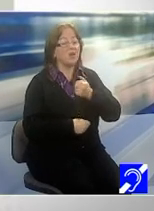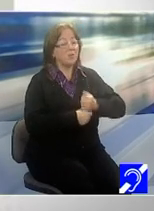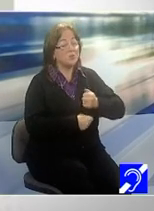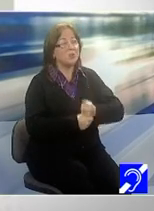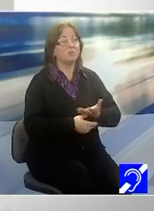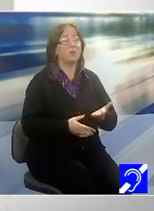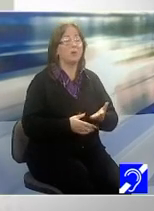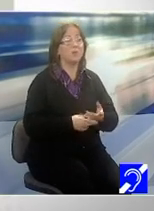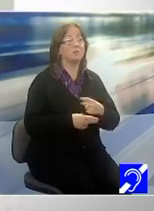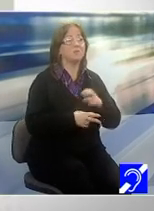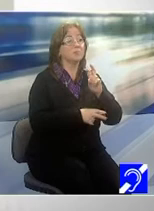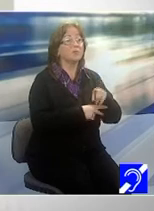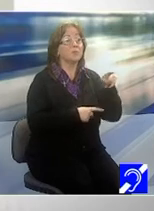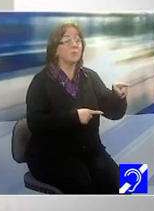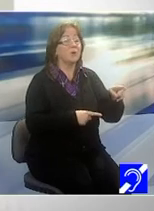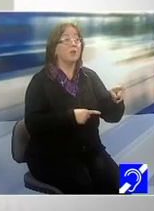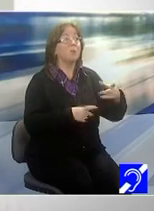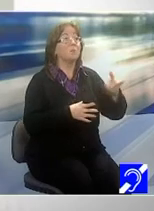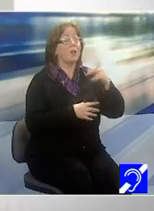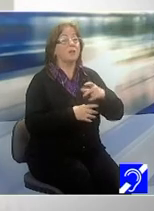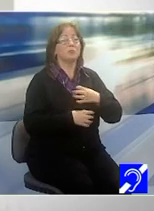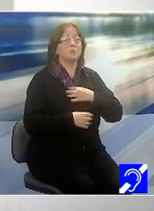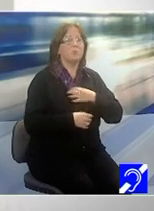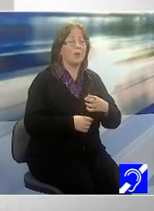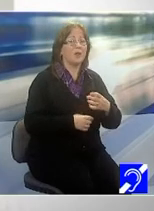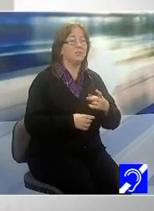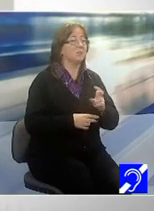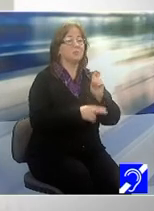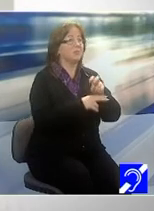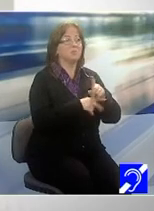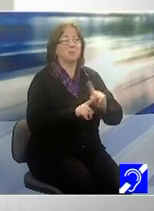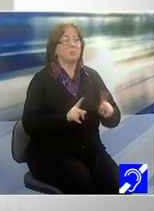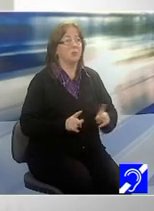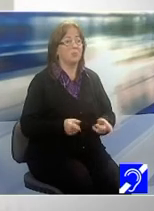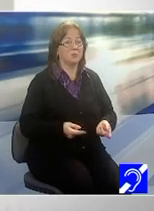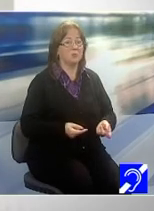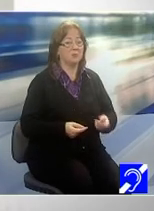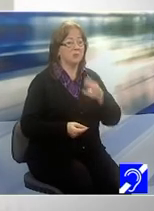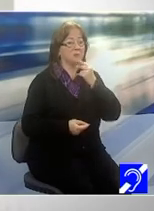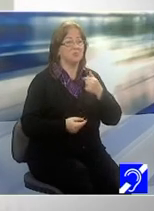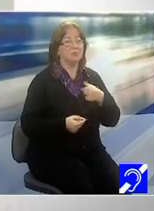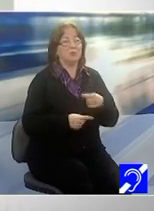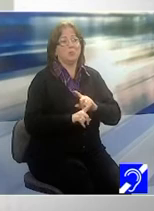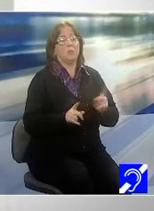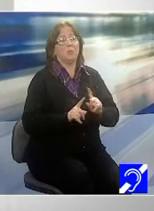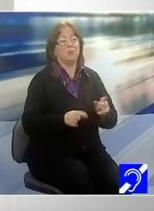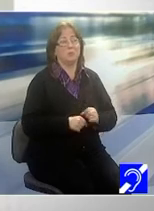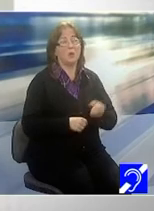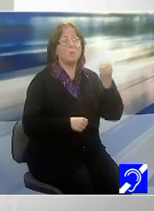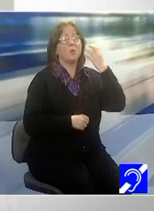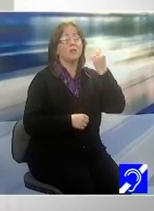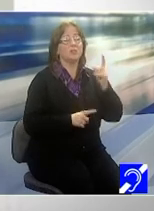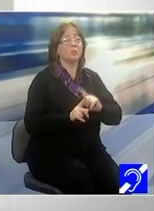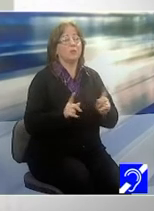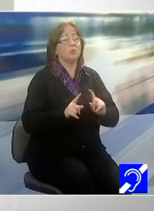în politică, de ce nu vă implicați? Și răspunsul era, de cele mai multe ori, păi, nu noi, ei, tot ei, nu politicienii, alții ei,